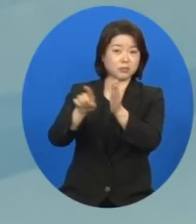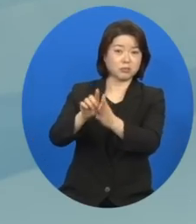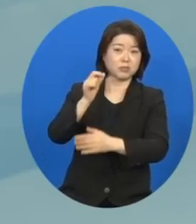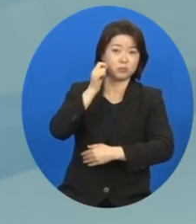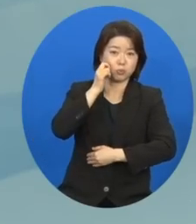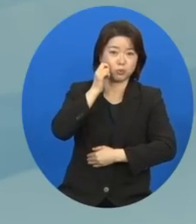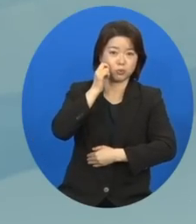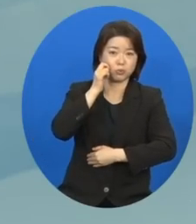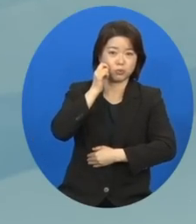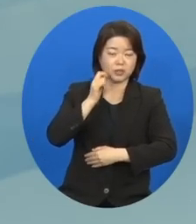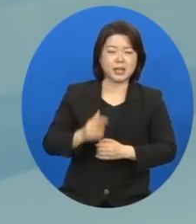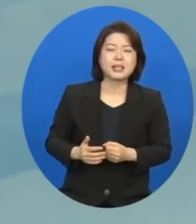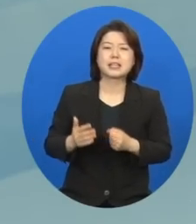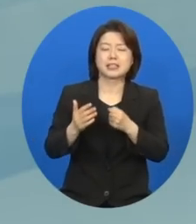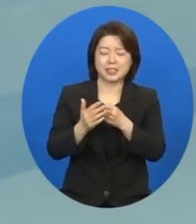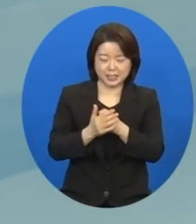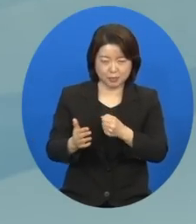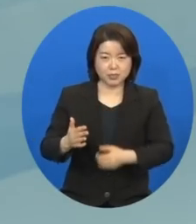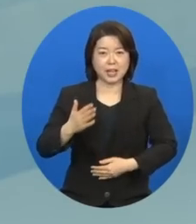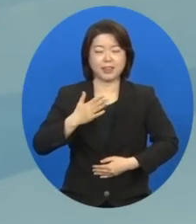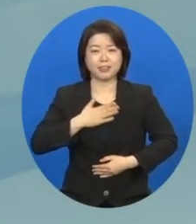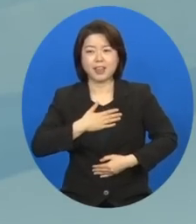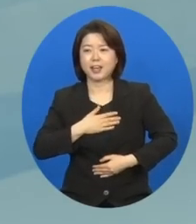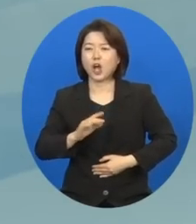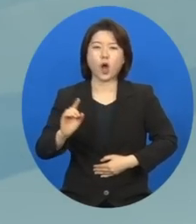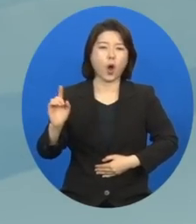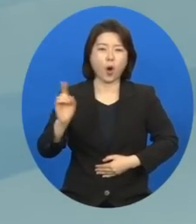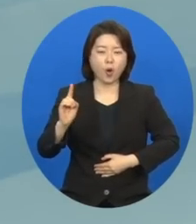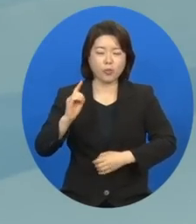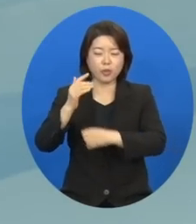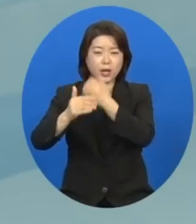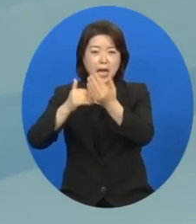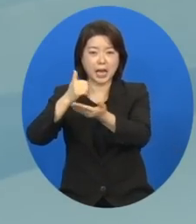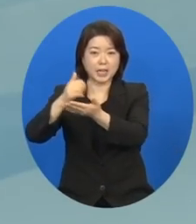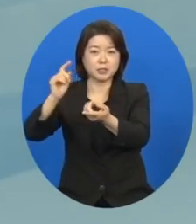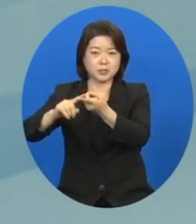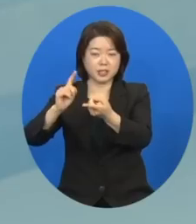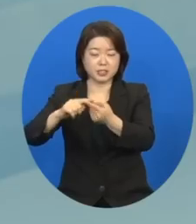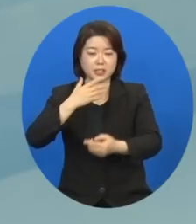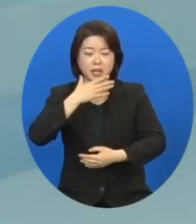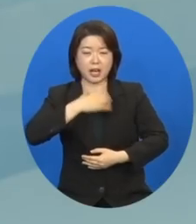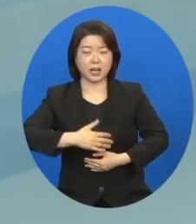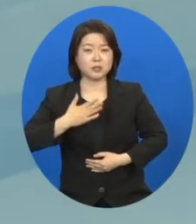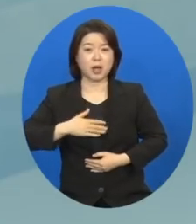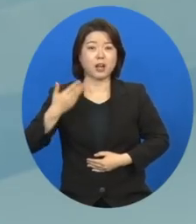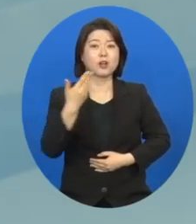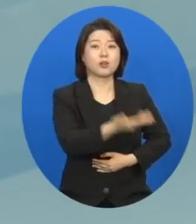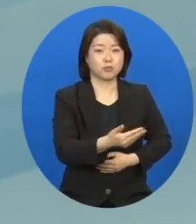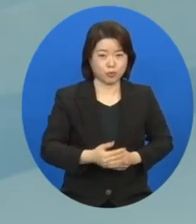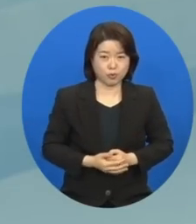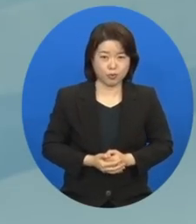있는 거예요. 그래서 내가 어떤 하나님인지를 이 아브라함에게 알려주는 겁니다. 그래서